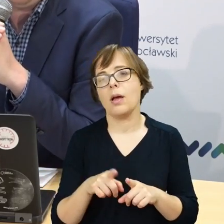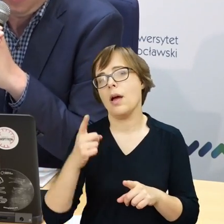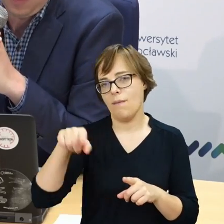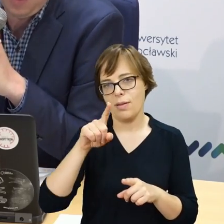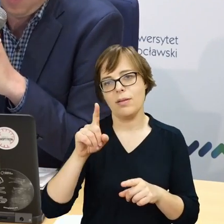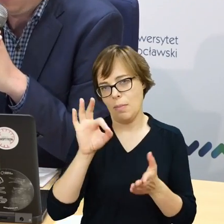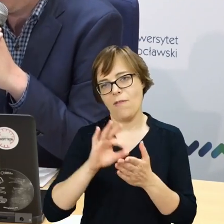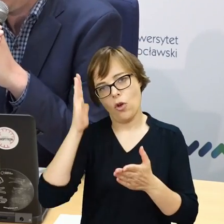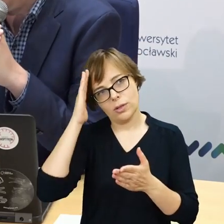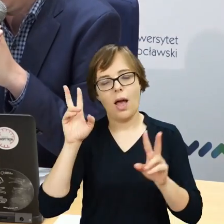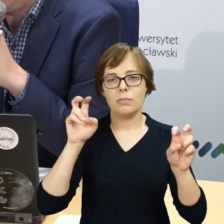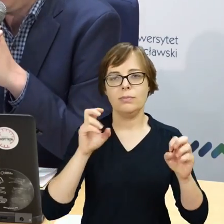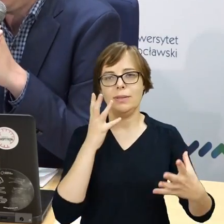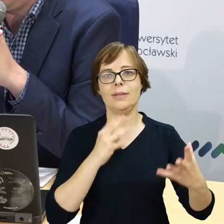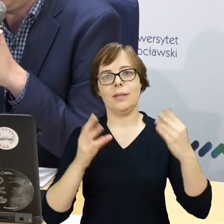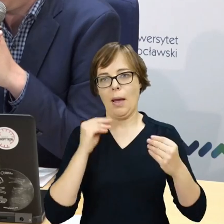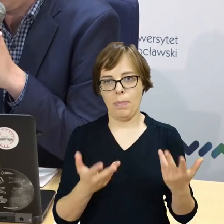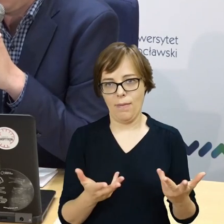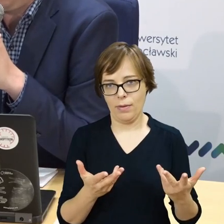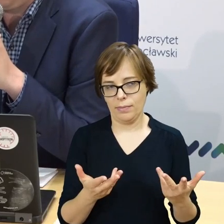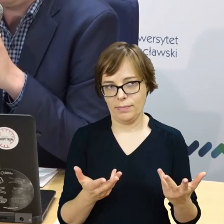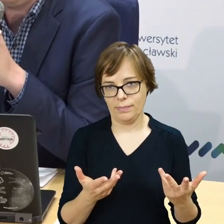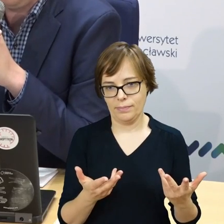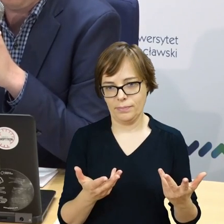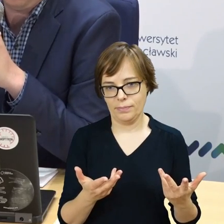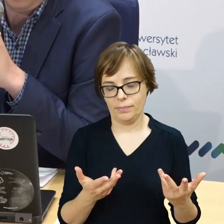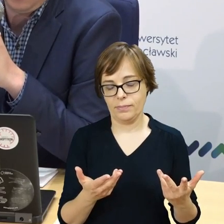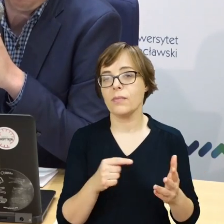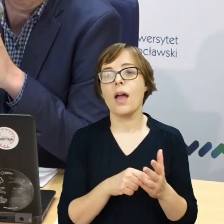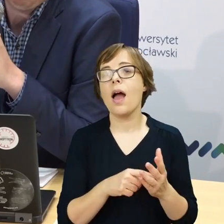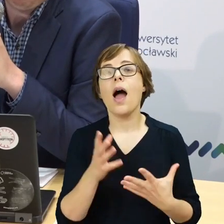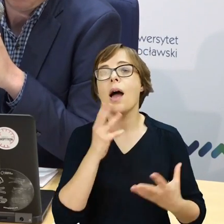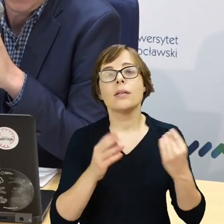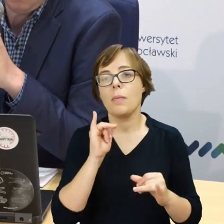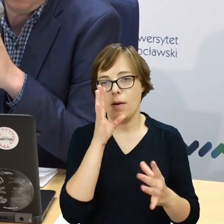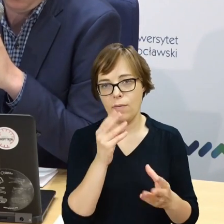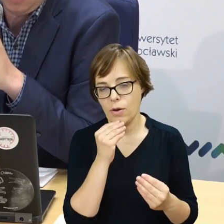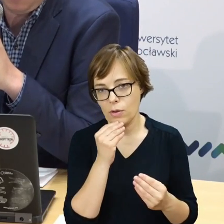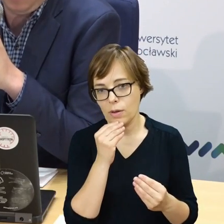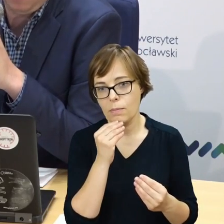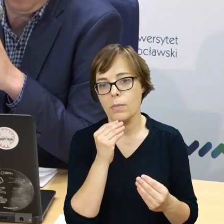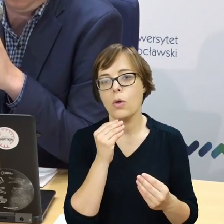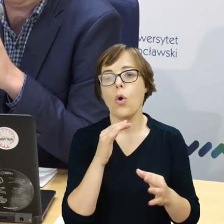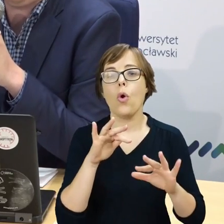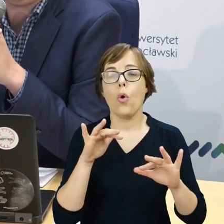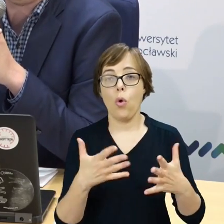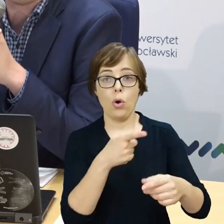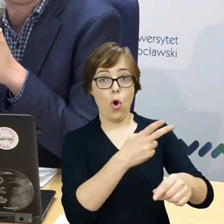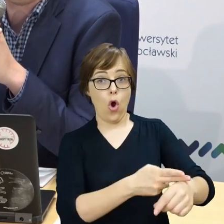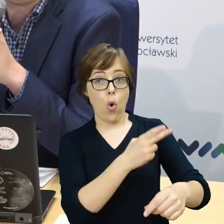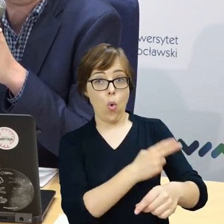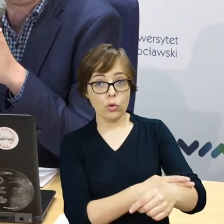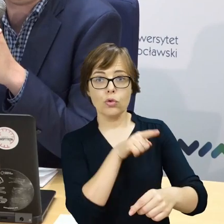Panoptykon też ją znamy bardzo dobrze. Gra w kotka i myszkę to jest gra, w której organ administracji robi wszystko,